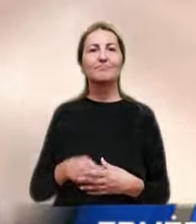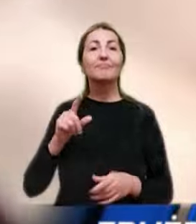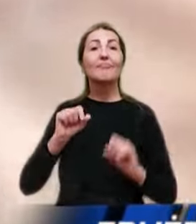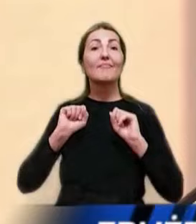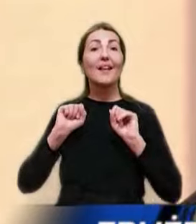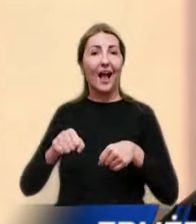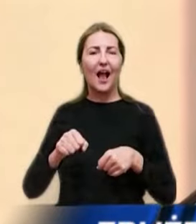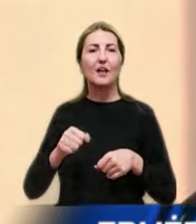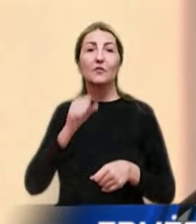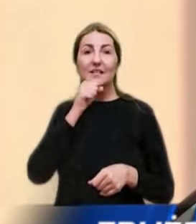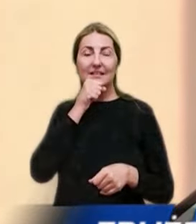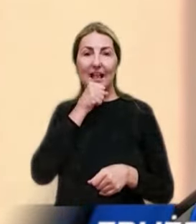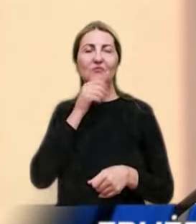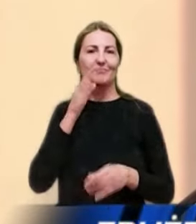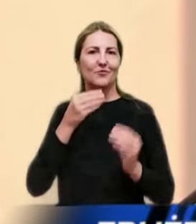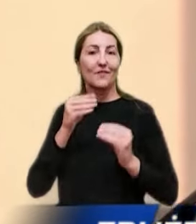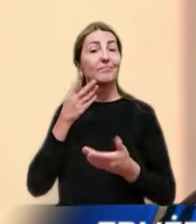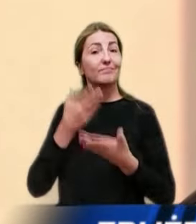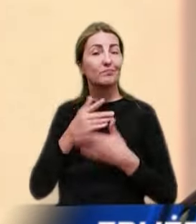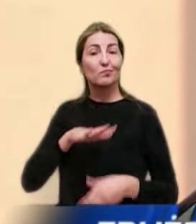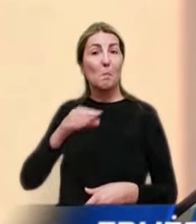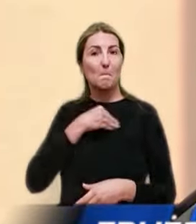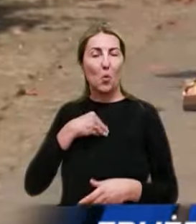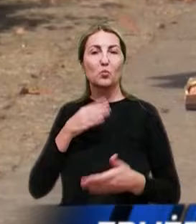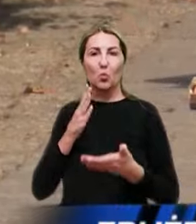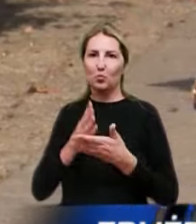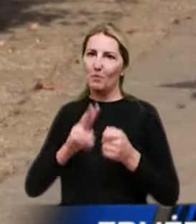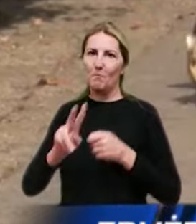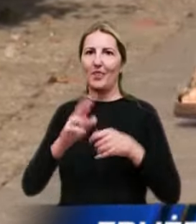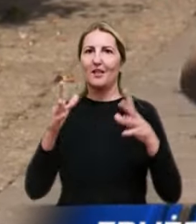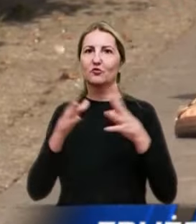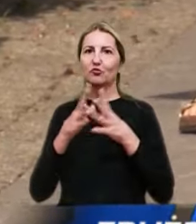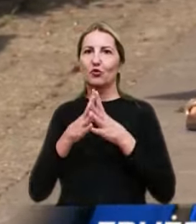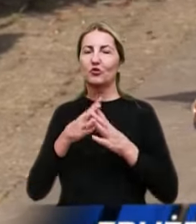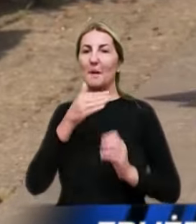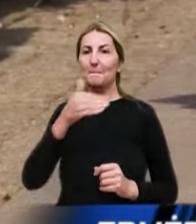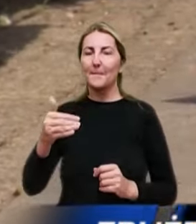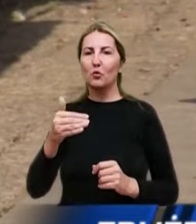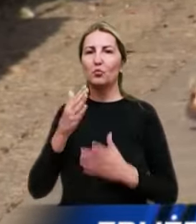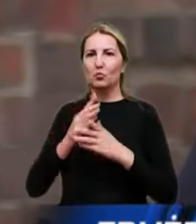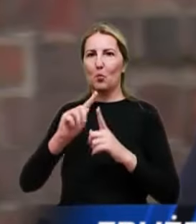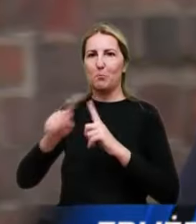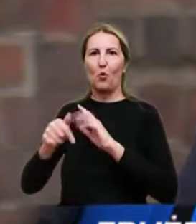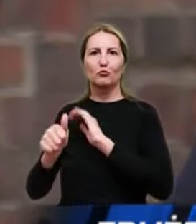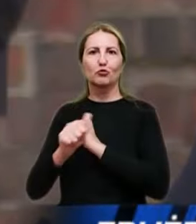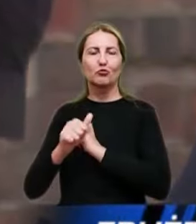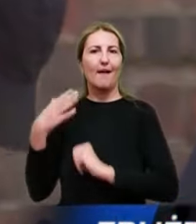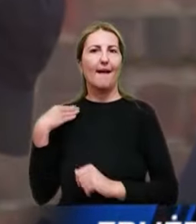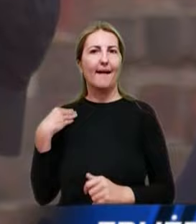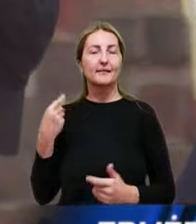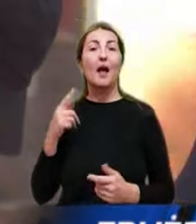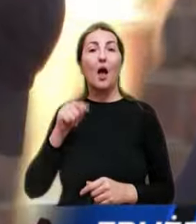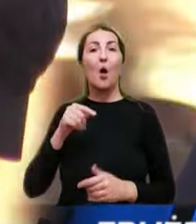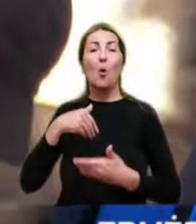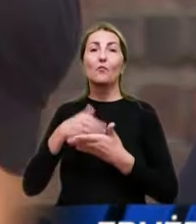coraz więcej. W Polsce jest już ponad 10 milionów osób, które ukończyły 60. rok życia. W Kujawsko-Pomorskim